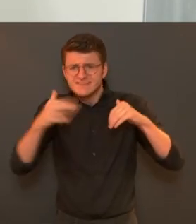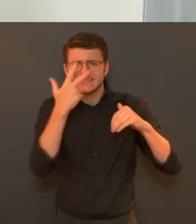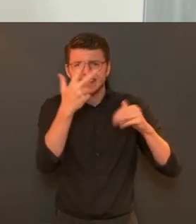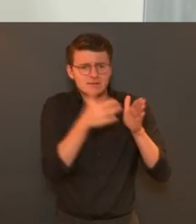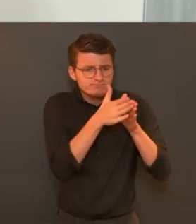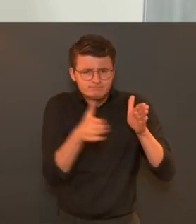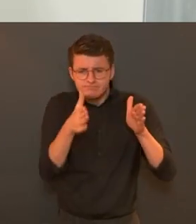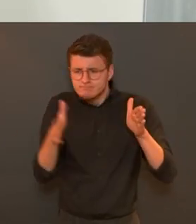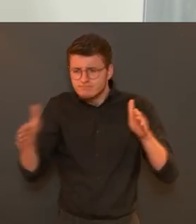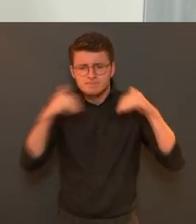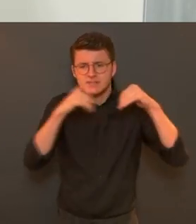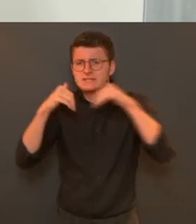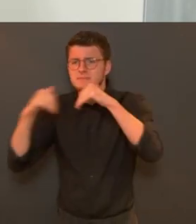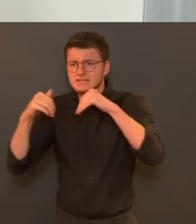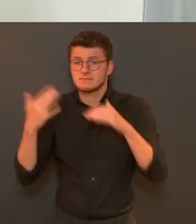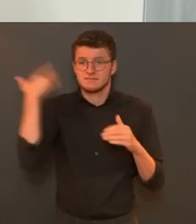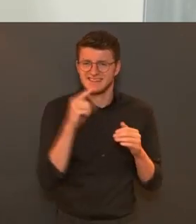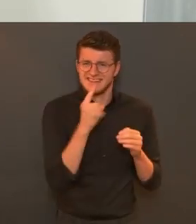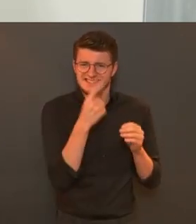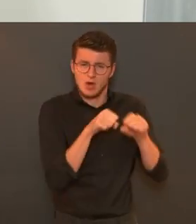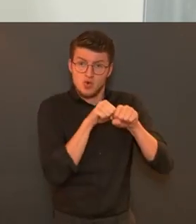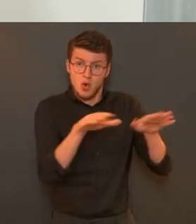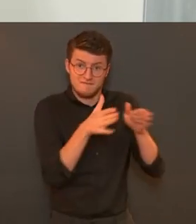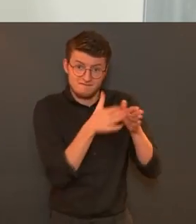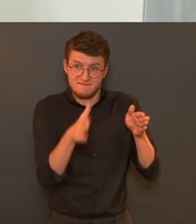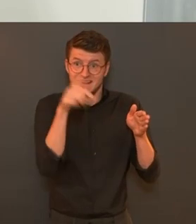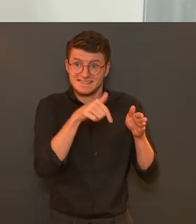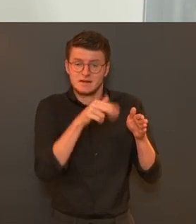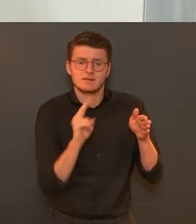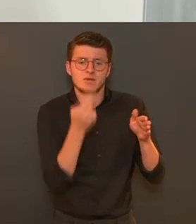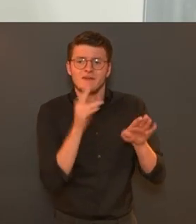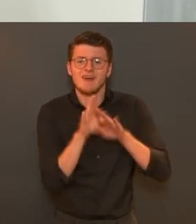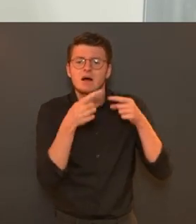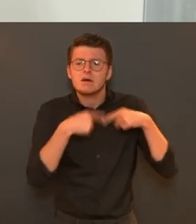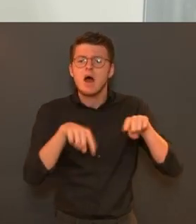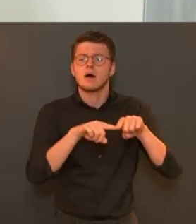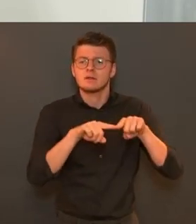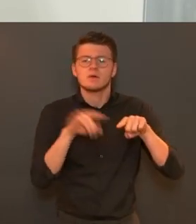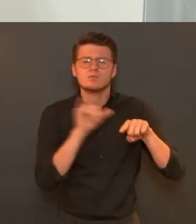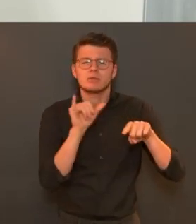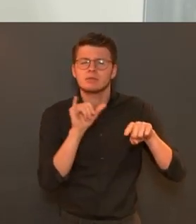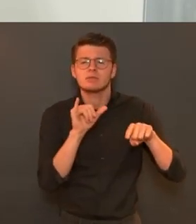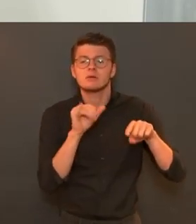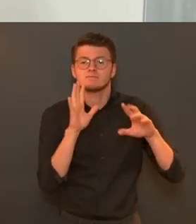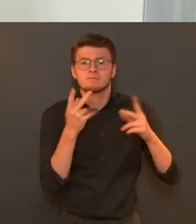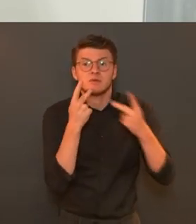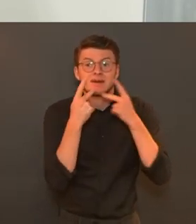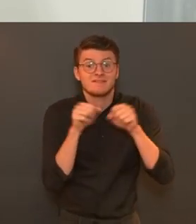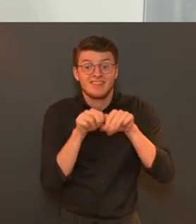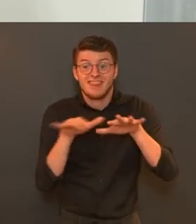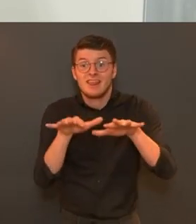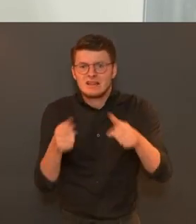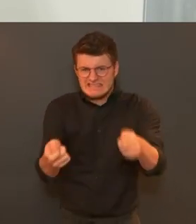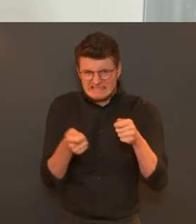définir 3 périodes. Il y a eu la première vague et le CNS a, à ce moment-là, essayé de limiter